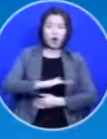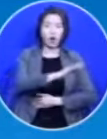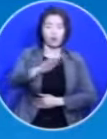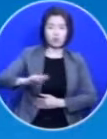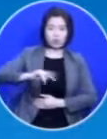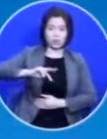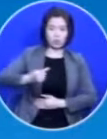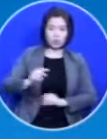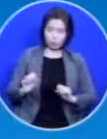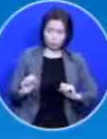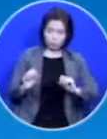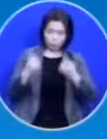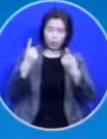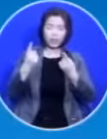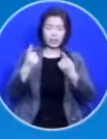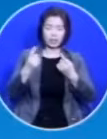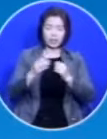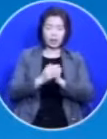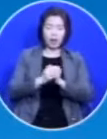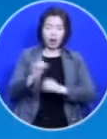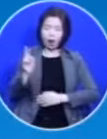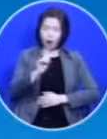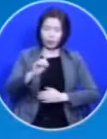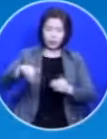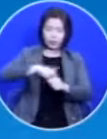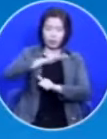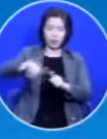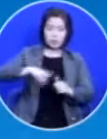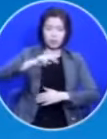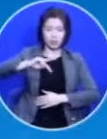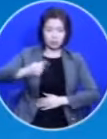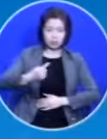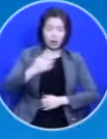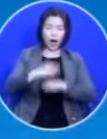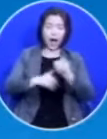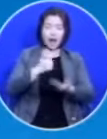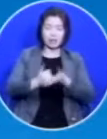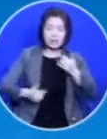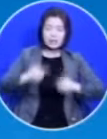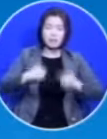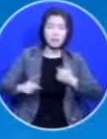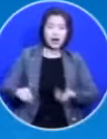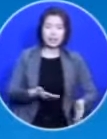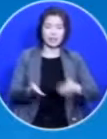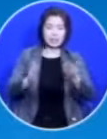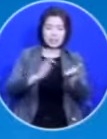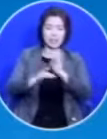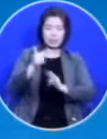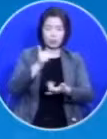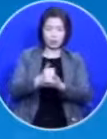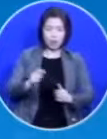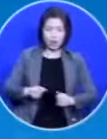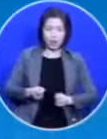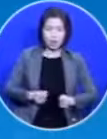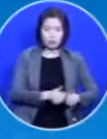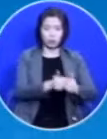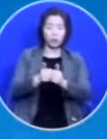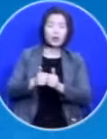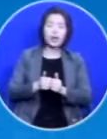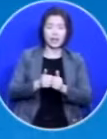동일하게 어떤 형편에서도 하나님이 기뻐하는 길 예수님과 동행하는 삶을